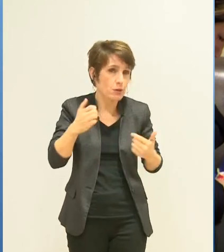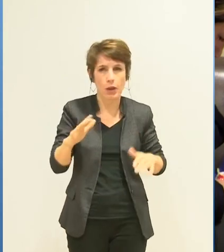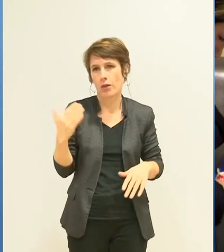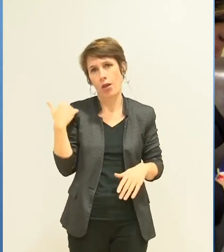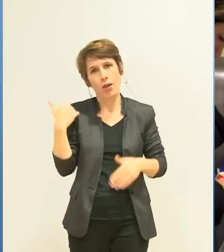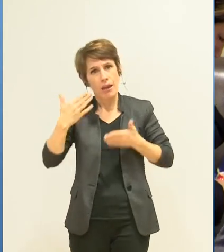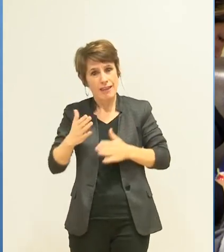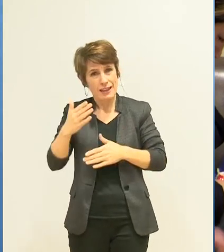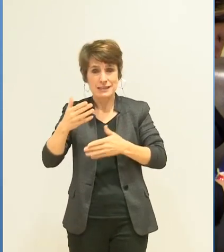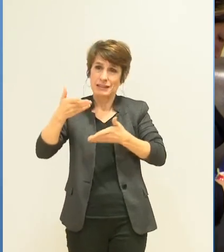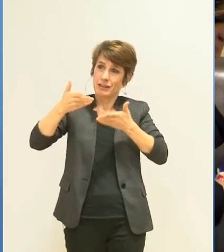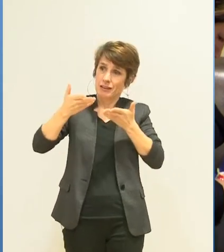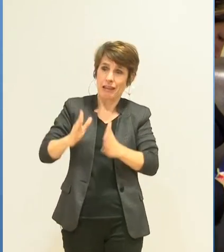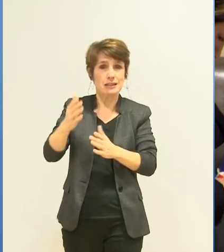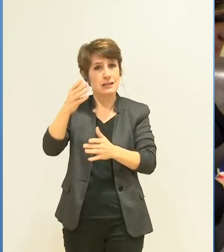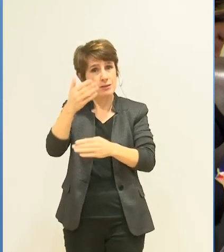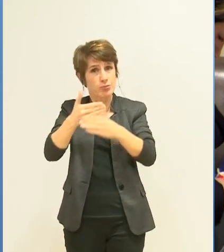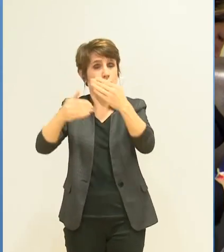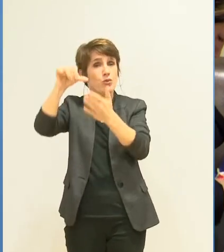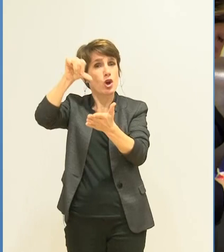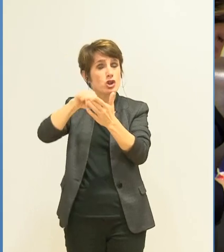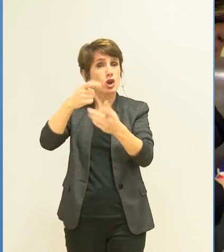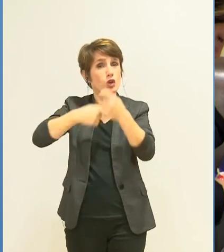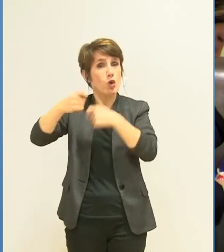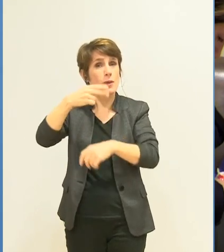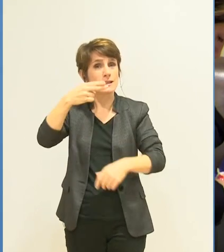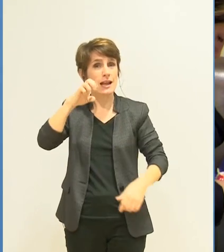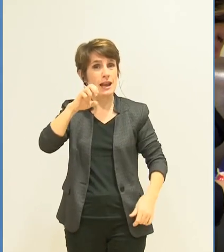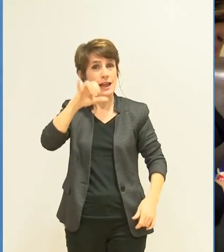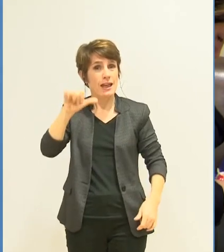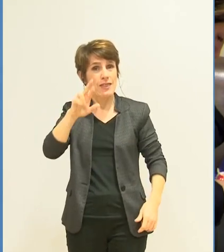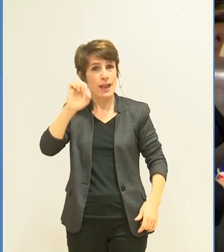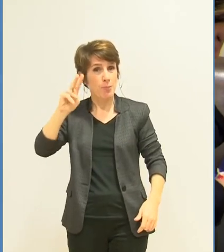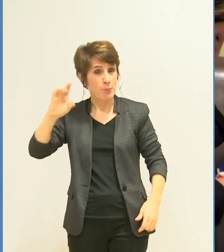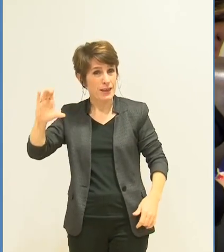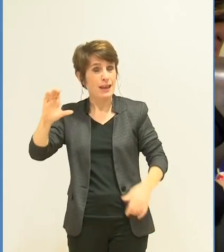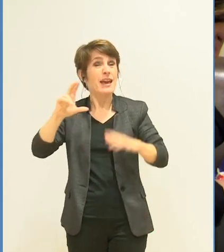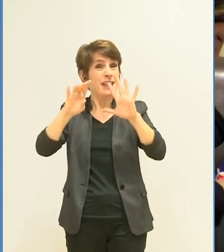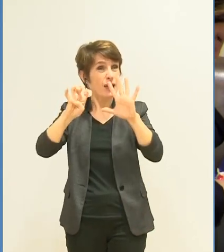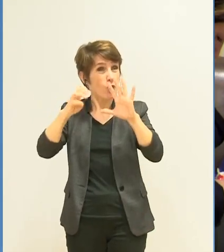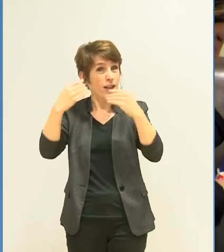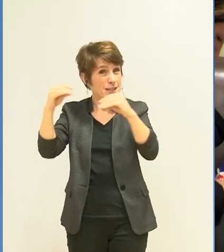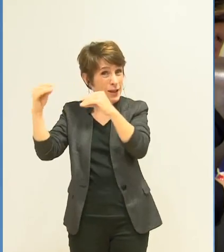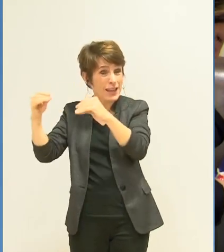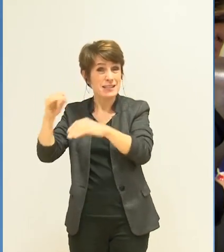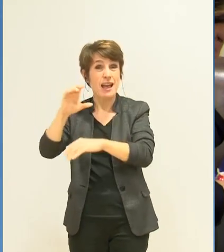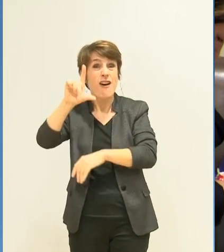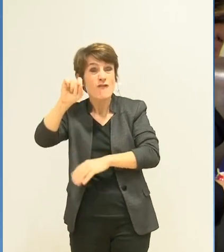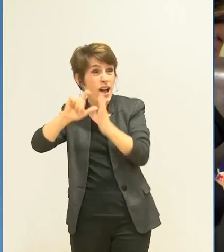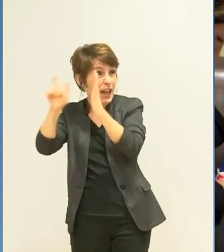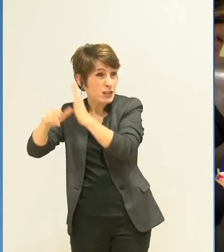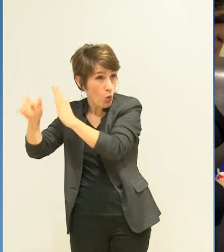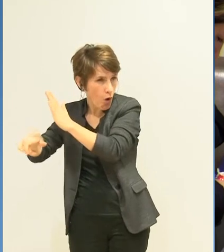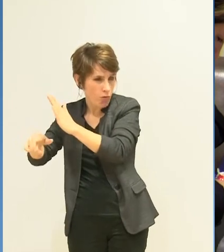du centre commercial neyrpic avec 90 boutiques et 20 restaurants il est difficile de dire que l'on va aider le commerce en centre